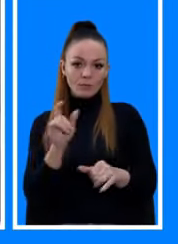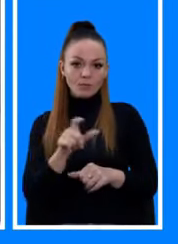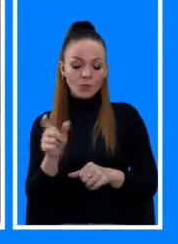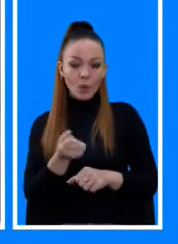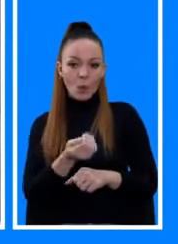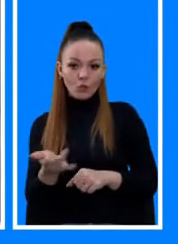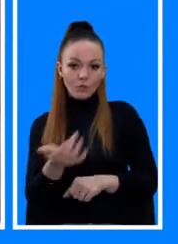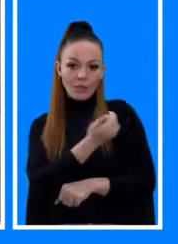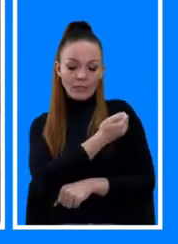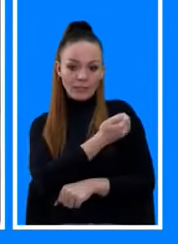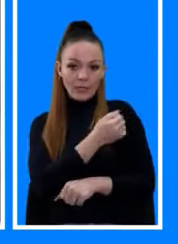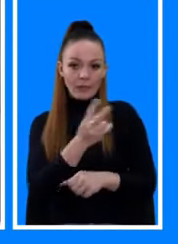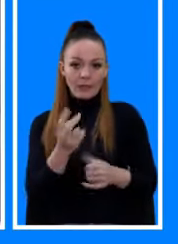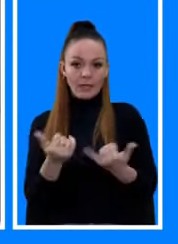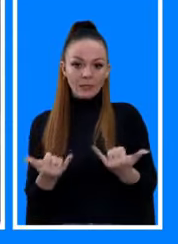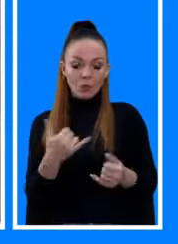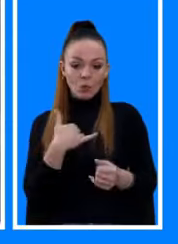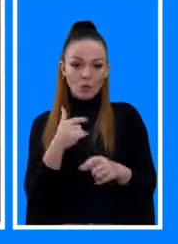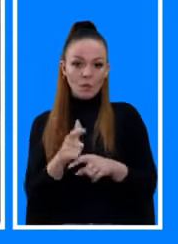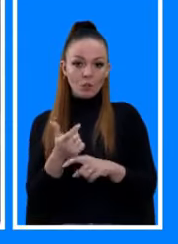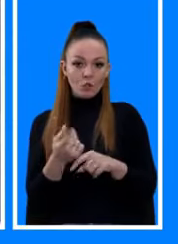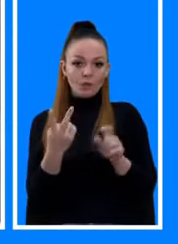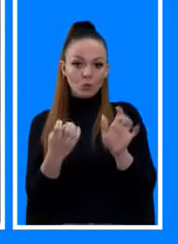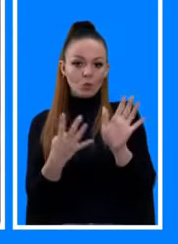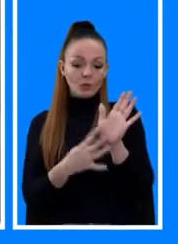темпи вакцинації. На сьогодні у нас більше 290 тисяч,